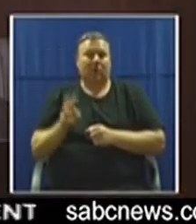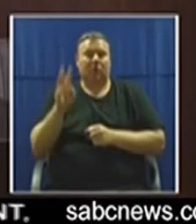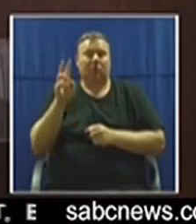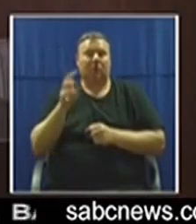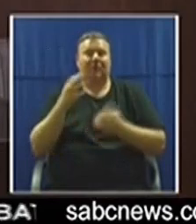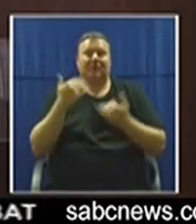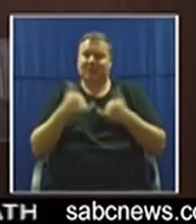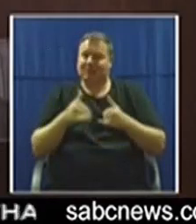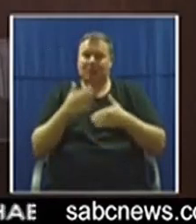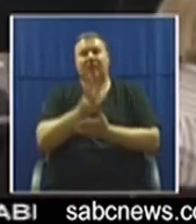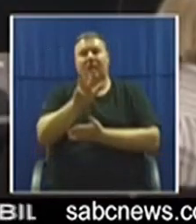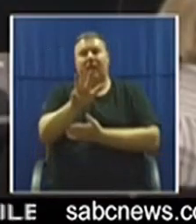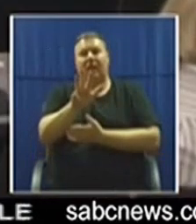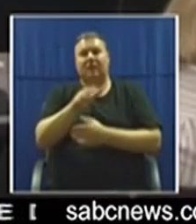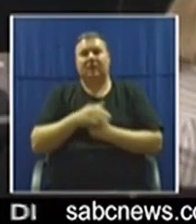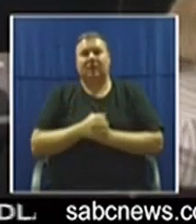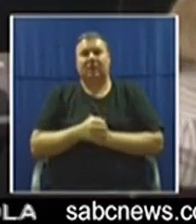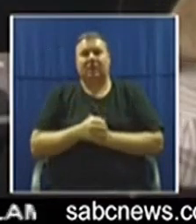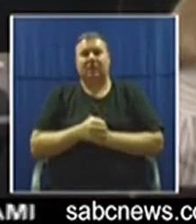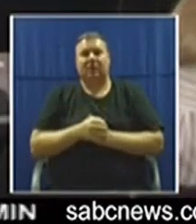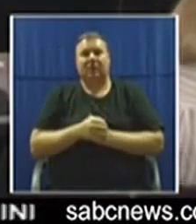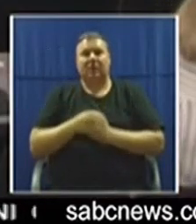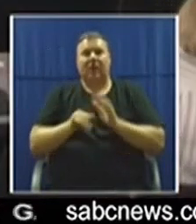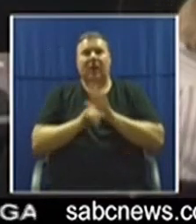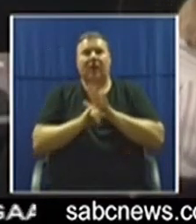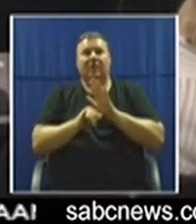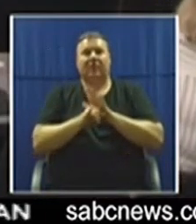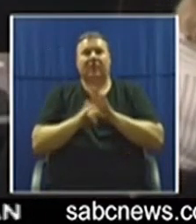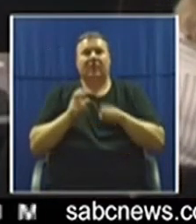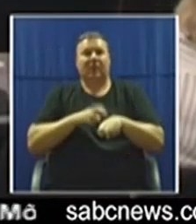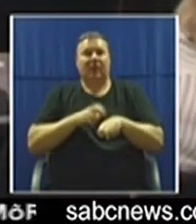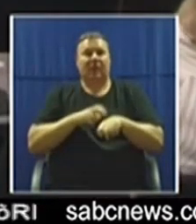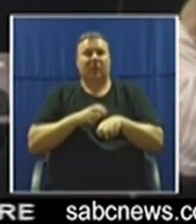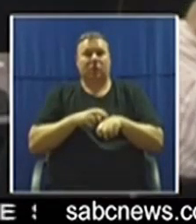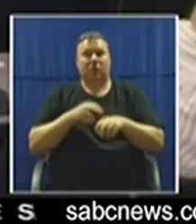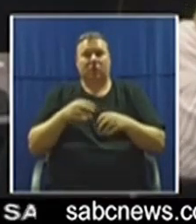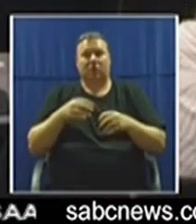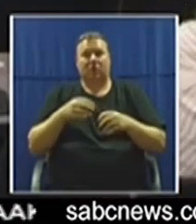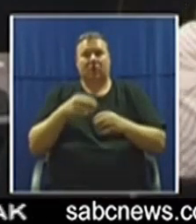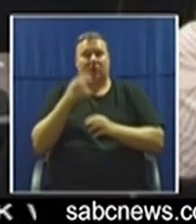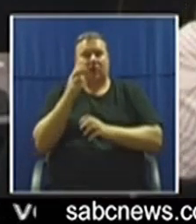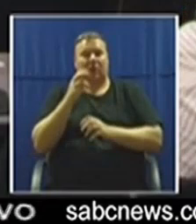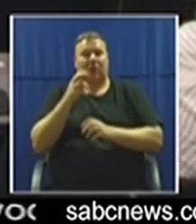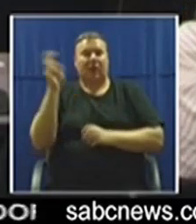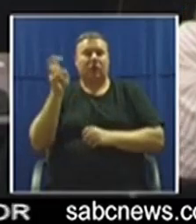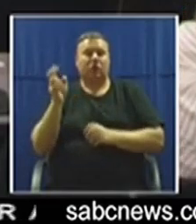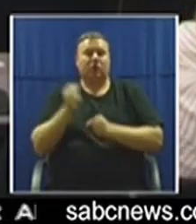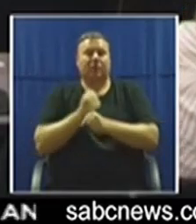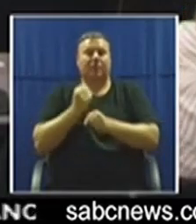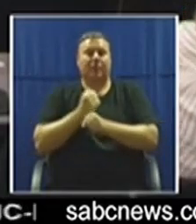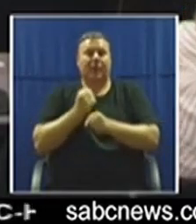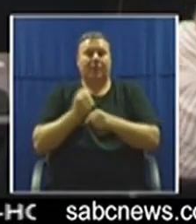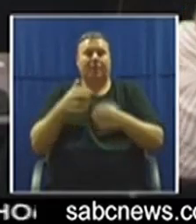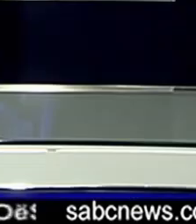COVID-19 vlaag wink. Hy het echter benadruk dat niemand gedwing gaan word om hulle te laat inent nie.